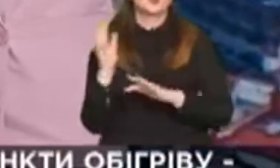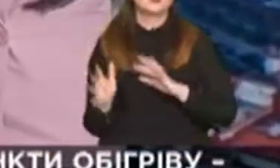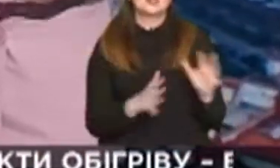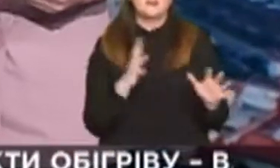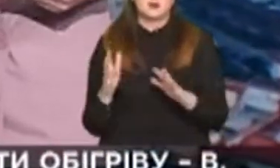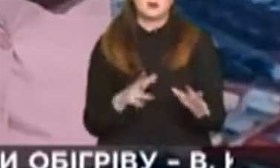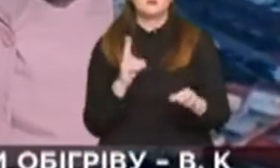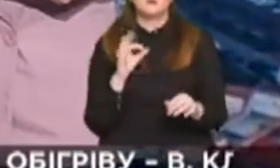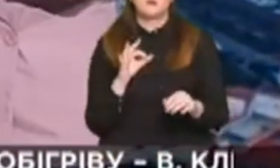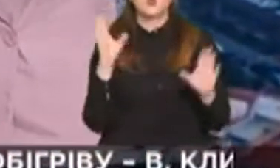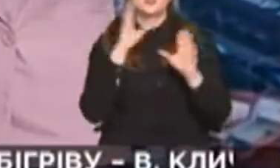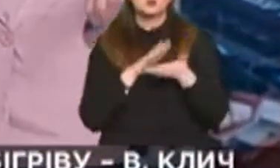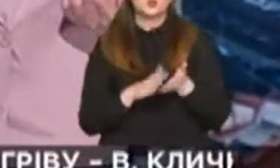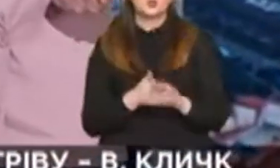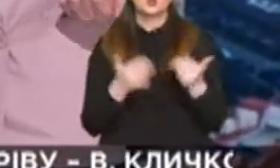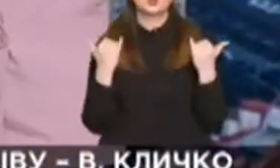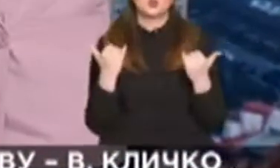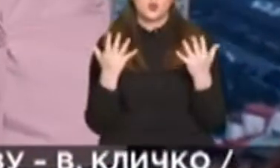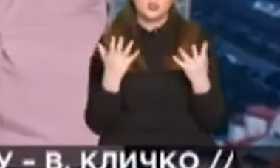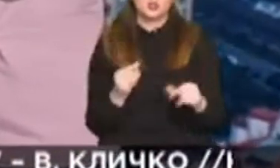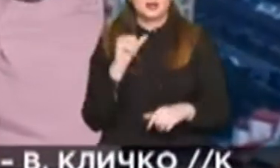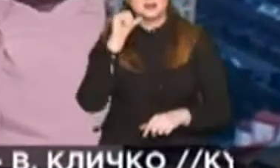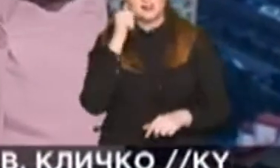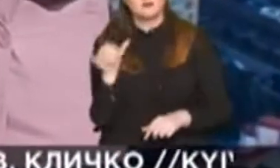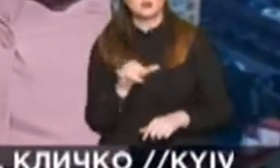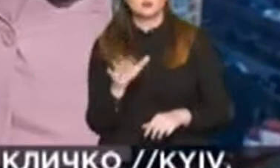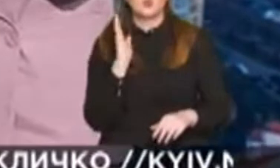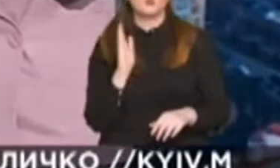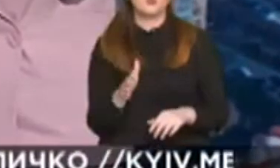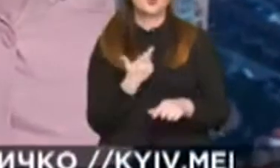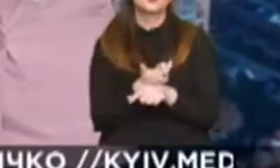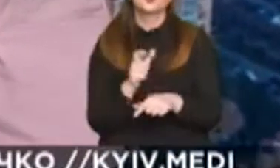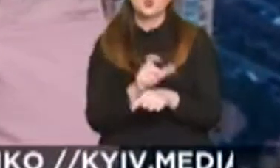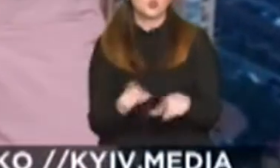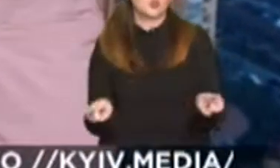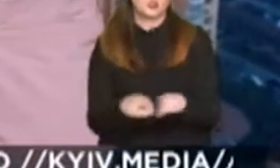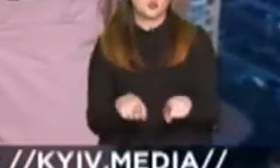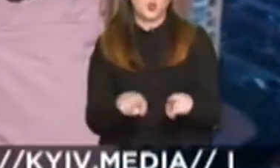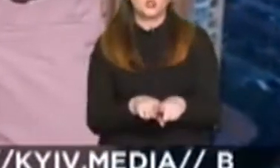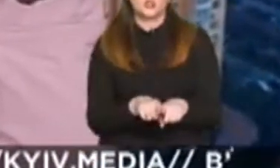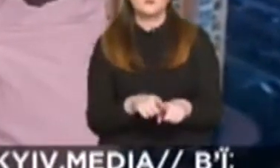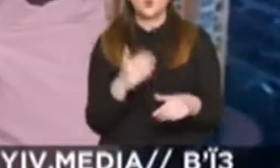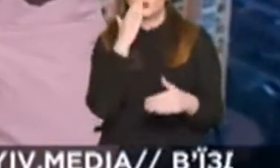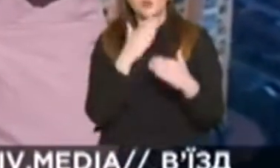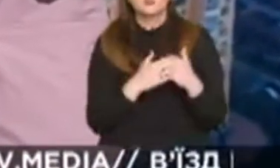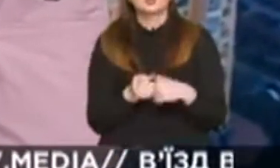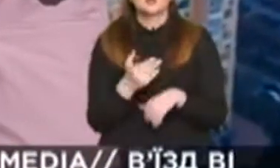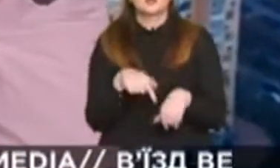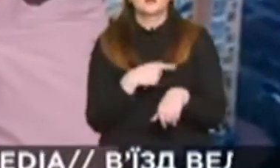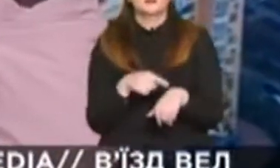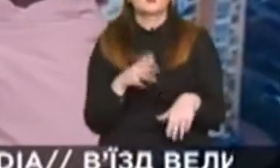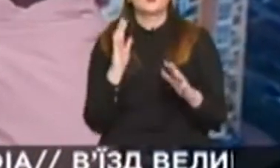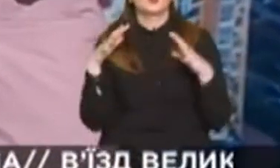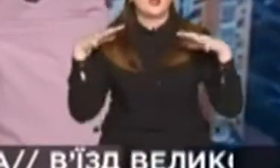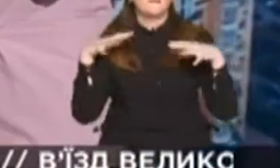Тобто по синоптичній ситуації сьогоднішній день і завтра субота будуть дуже схожі. У найближчі кілька годин переважає,